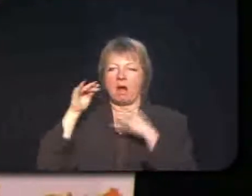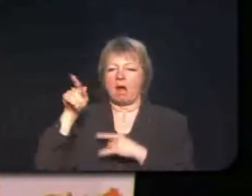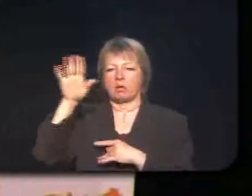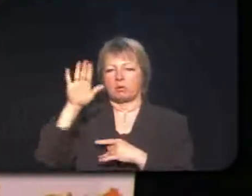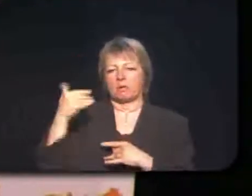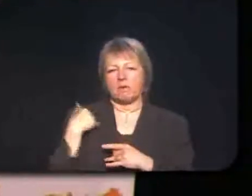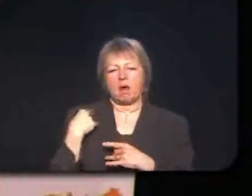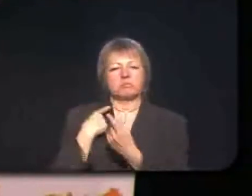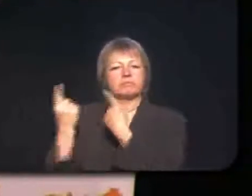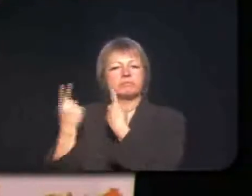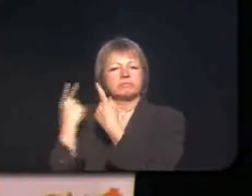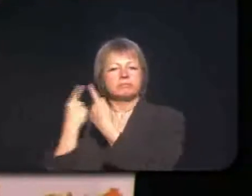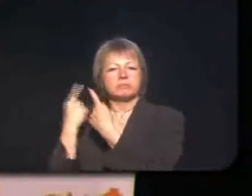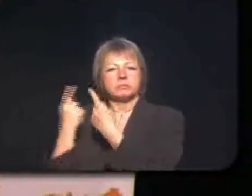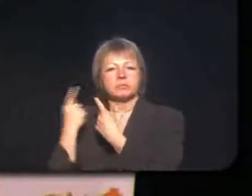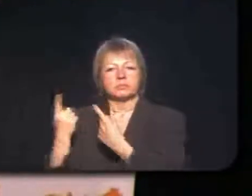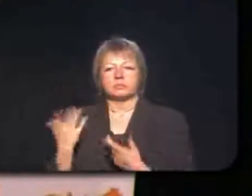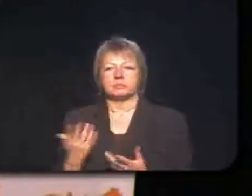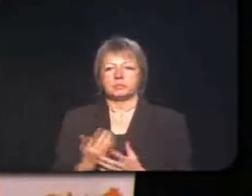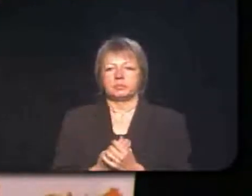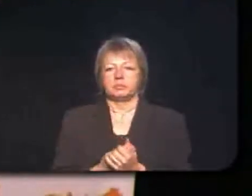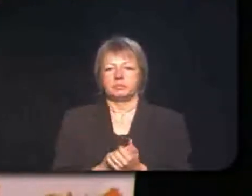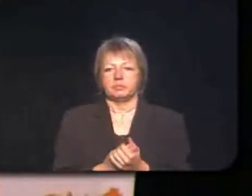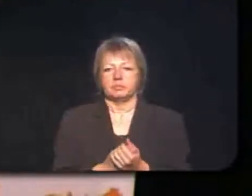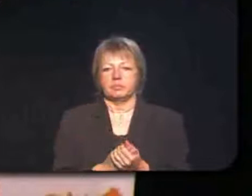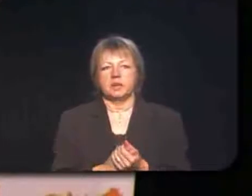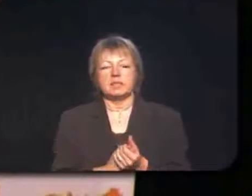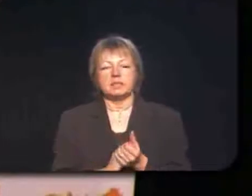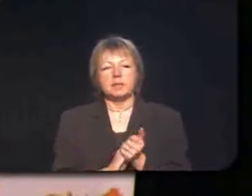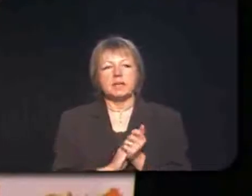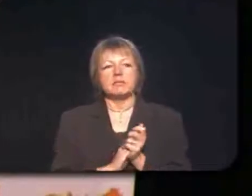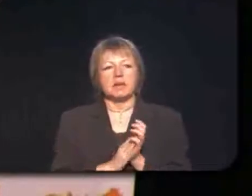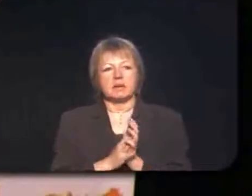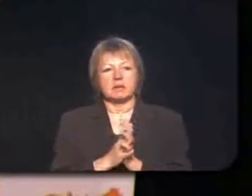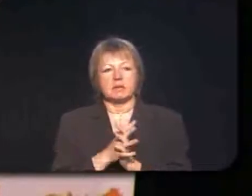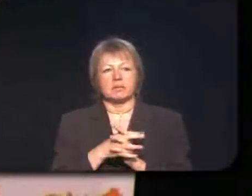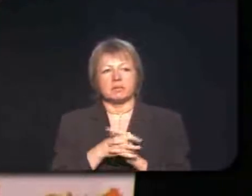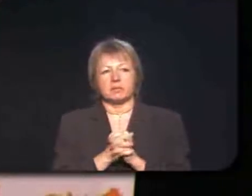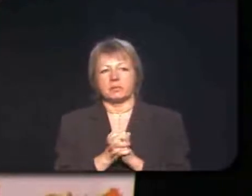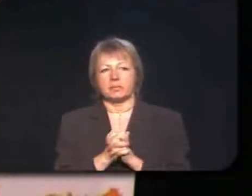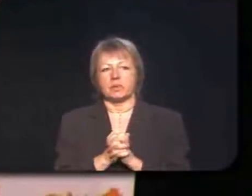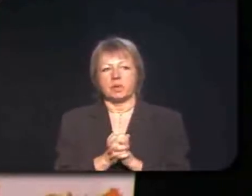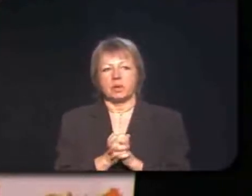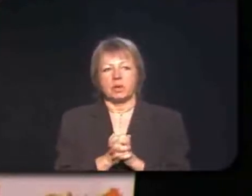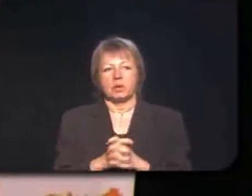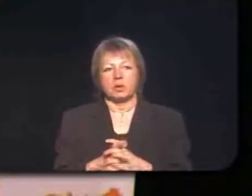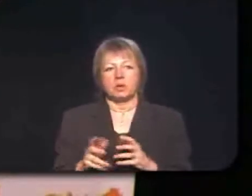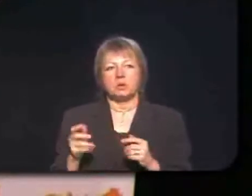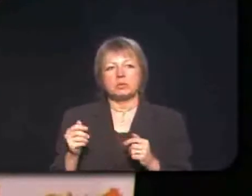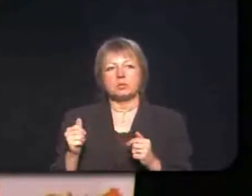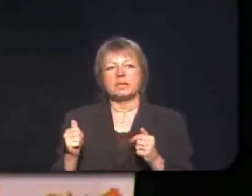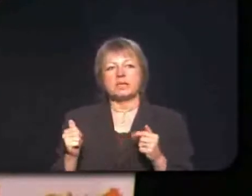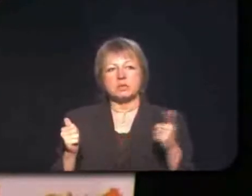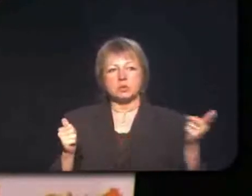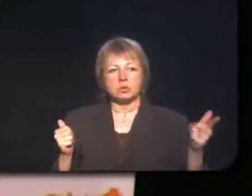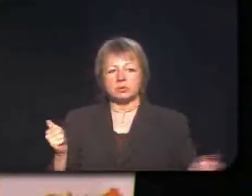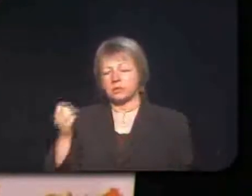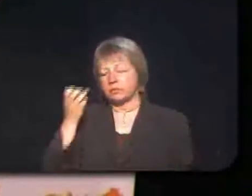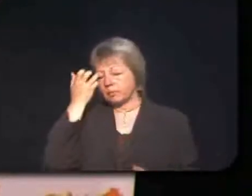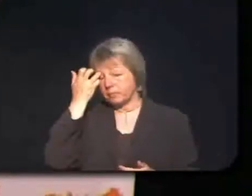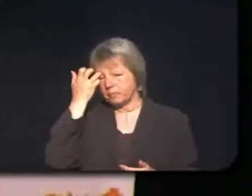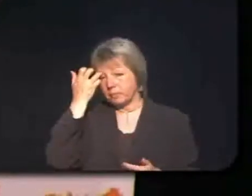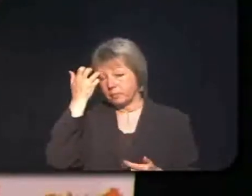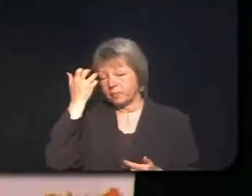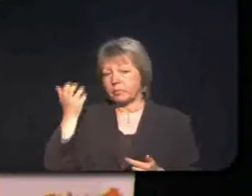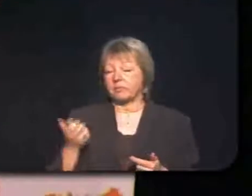es ist angedacht dass ich alle die jetzt hier stehen zusammensetzen und die Geschäftsordnung gemeinsam entwickeln zum nächsten Parteitag darüber diskutieren